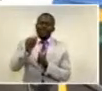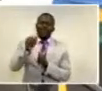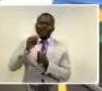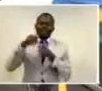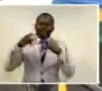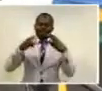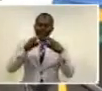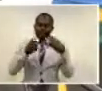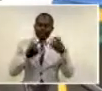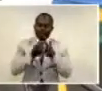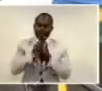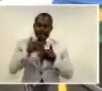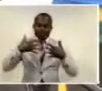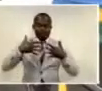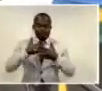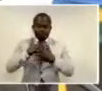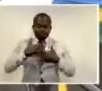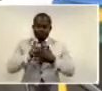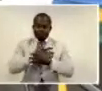ubwoba